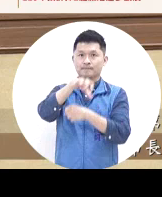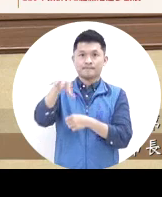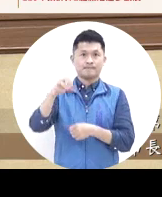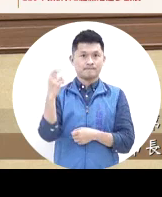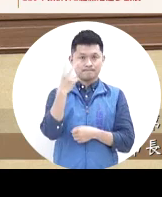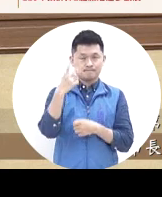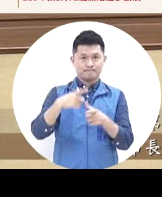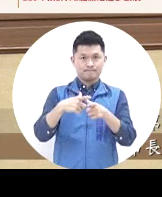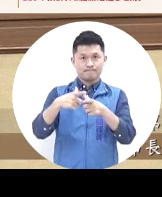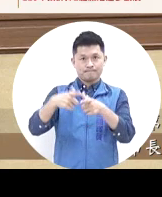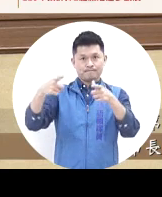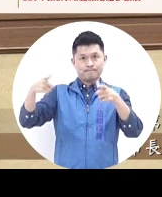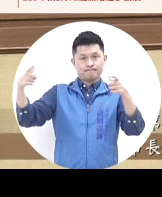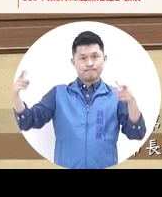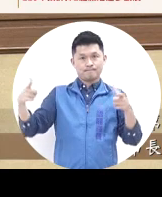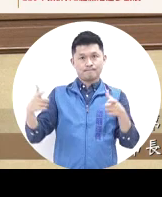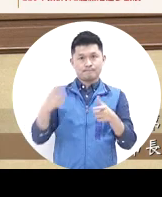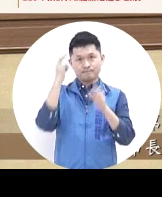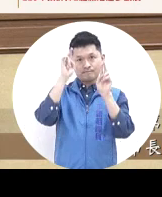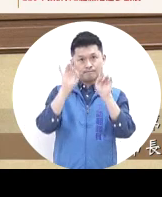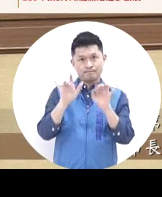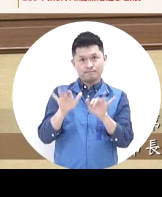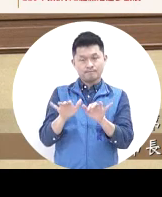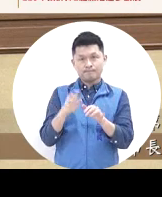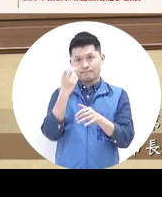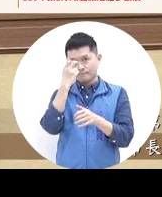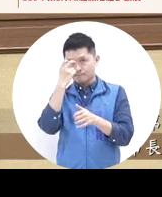扩展智慧渔港的管理模式。